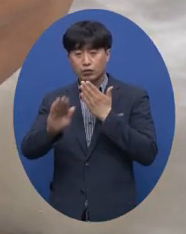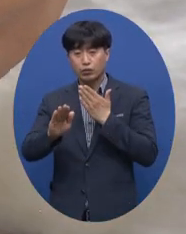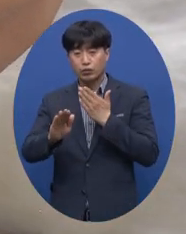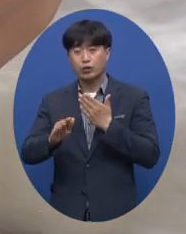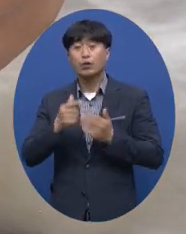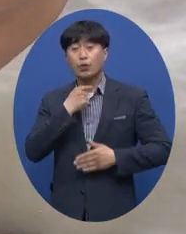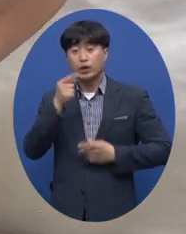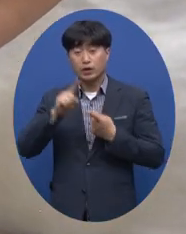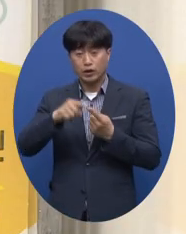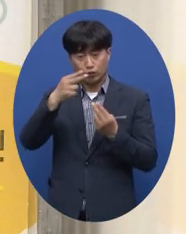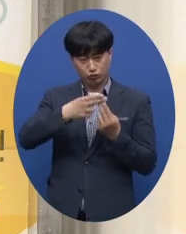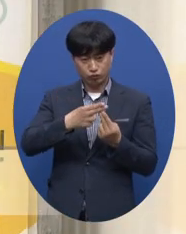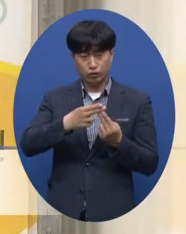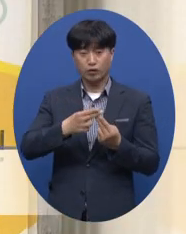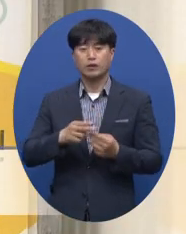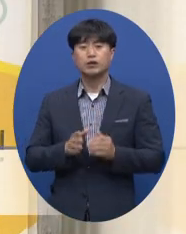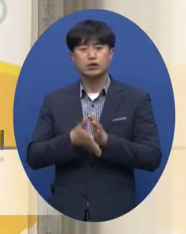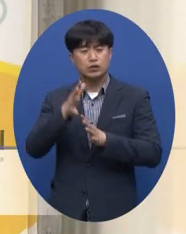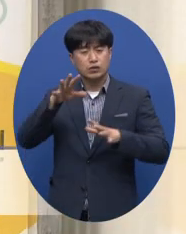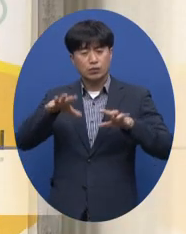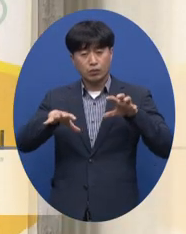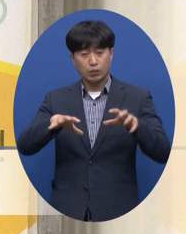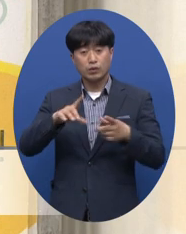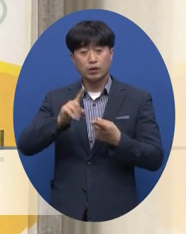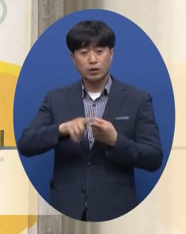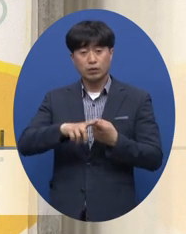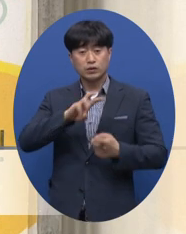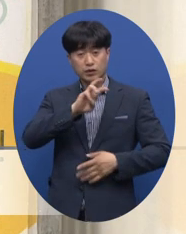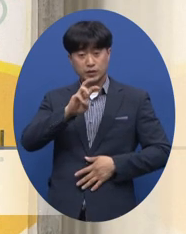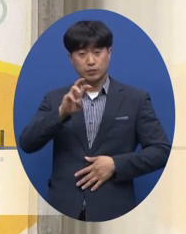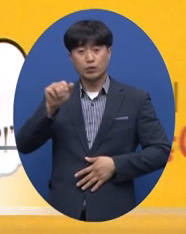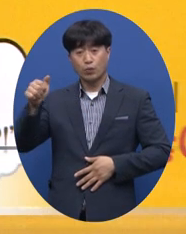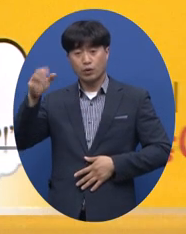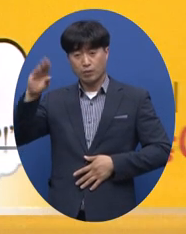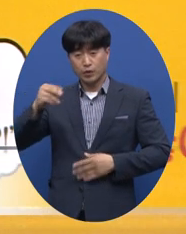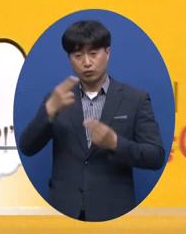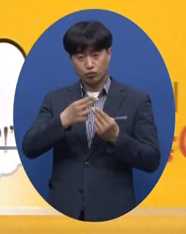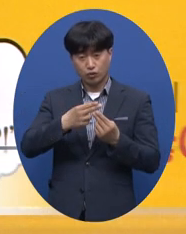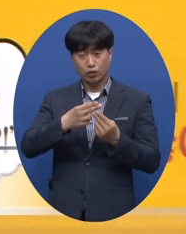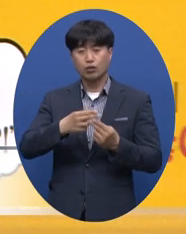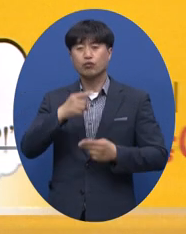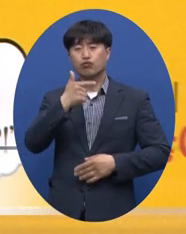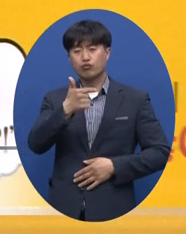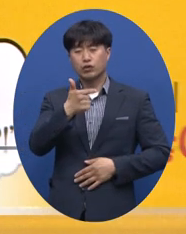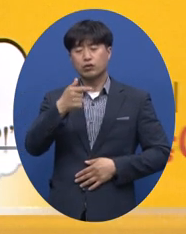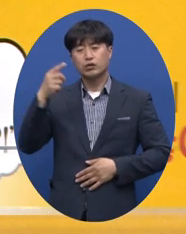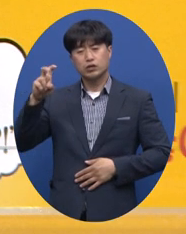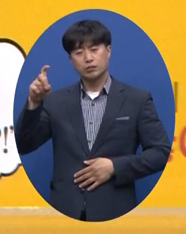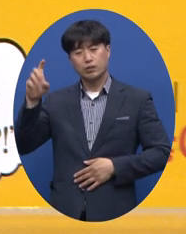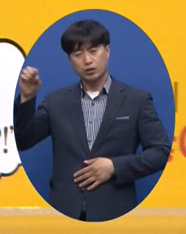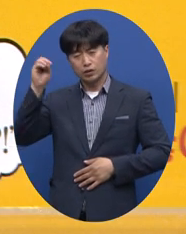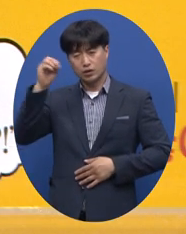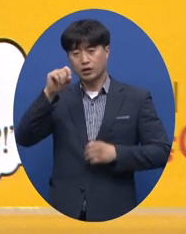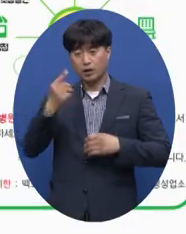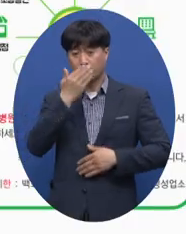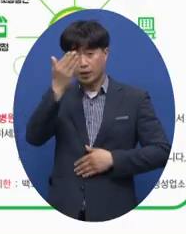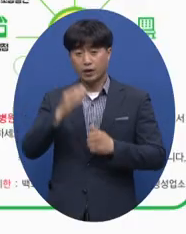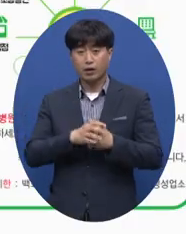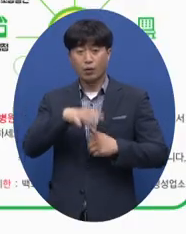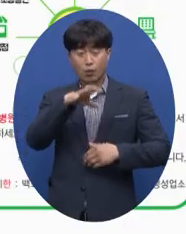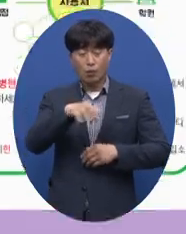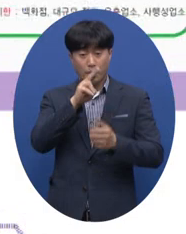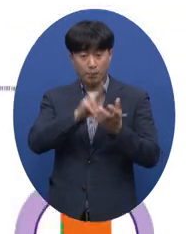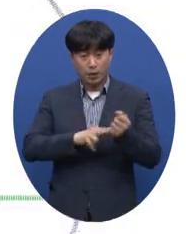방식입니다 시구레 따라 한 달에 30에서 50만원까지 충전이 가능하고 6에서 10% 를 할인 받을 수 있습니다